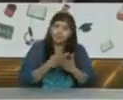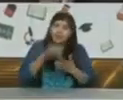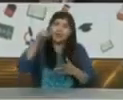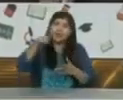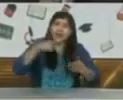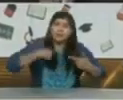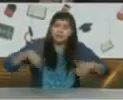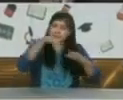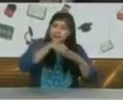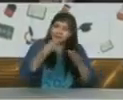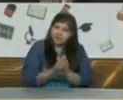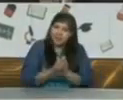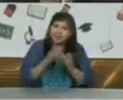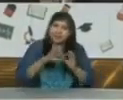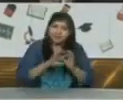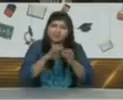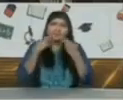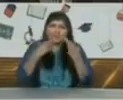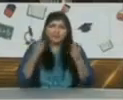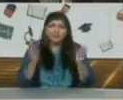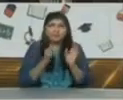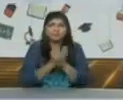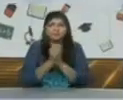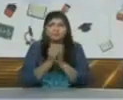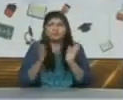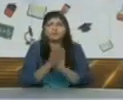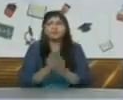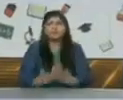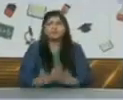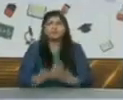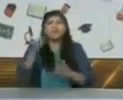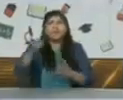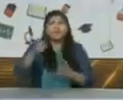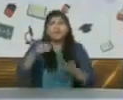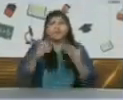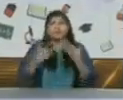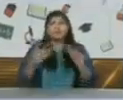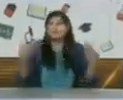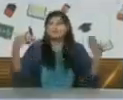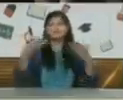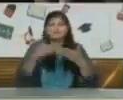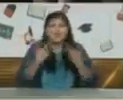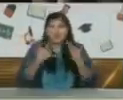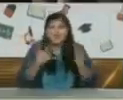आपके बीच आना पड़ रहा है और आपसे रूबरू न मिलना,